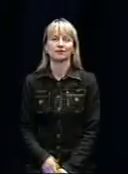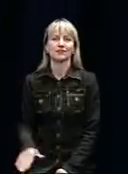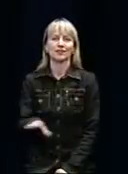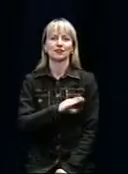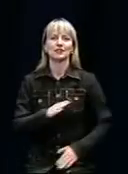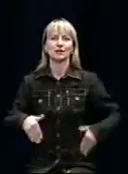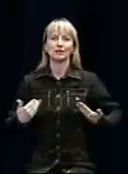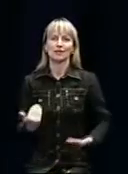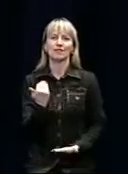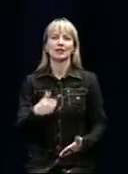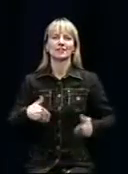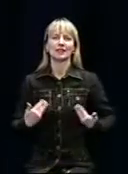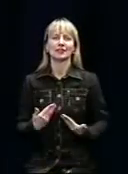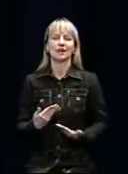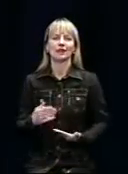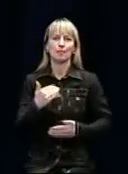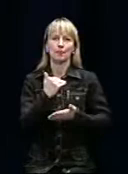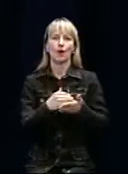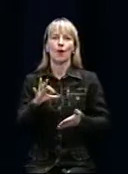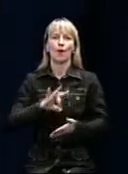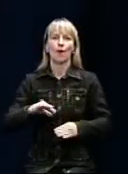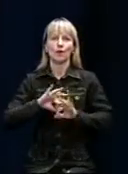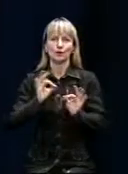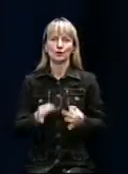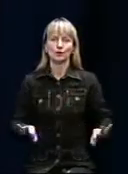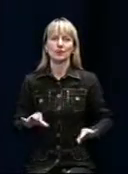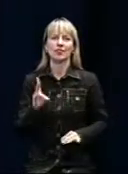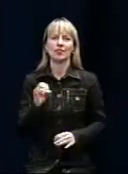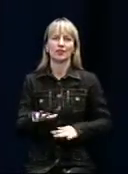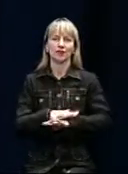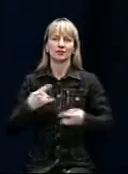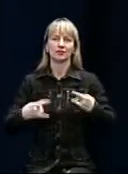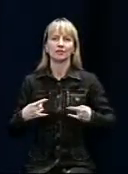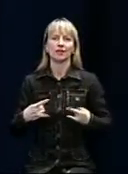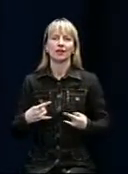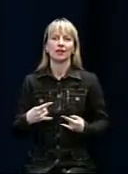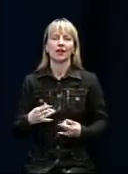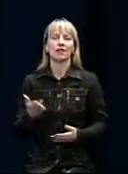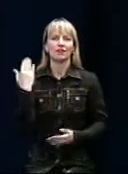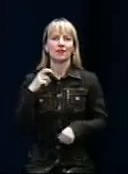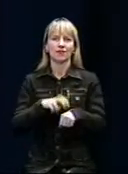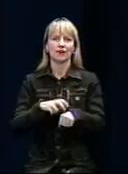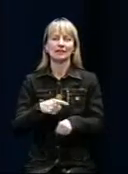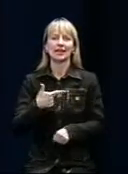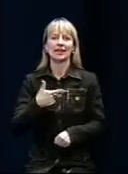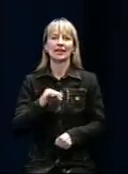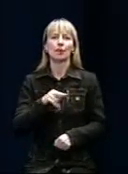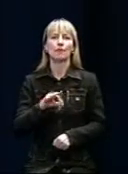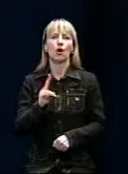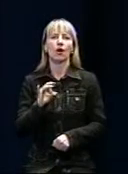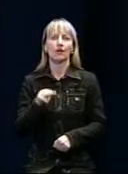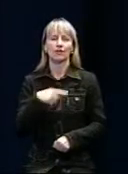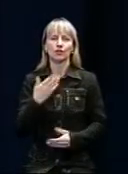Всім привіт! Вас вітає рефрен на Суспільному. Давньогрецький лікар Гіппократ сказав якось: «Життя коротке,